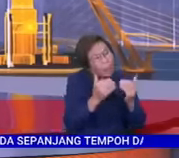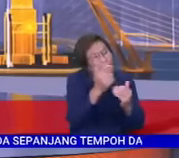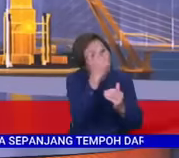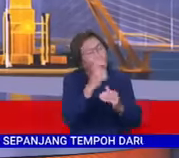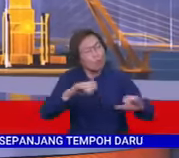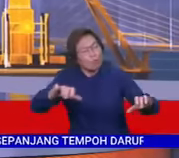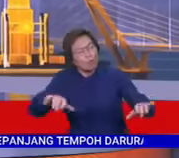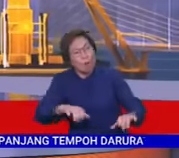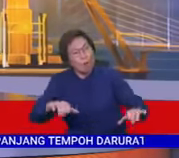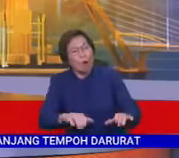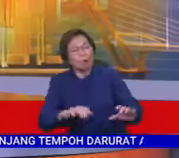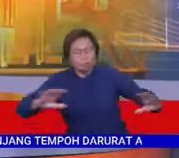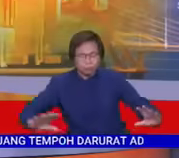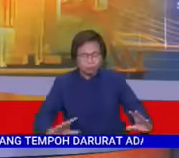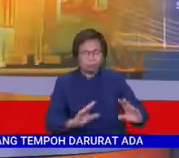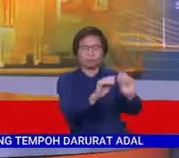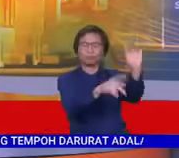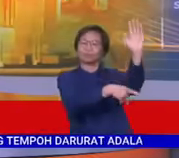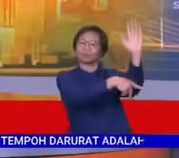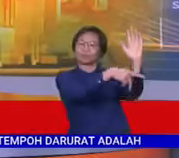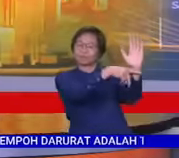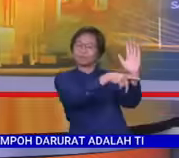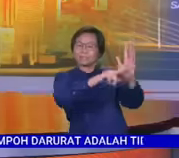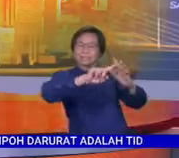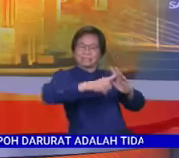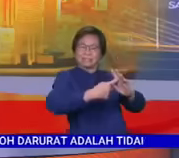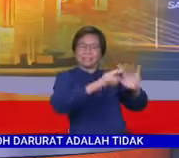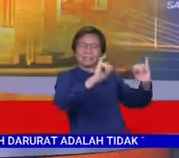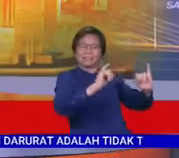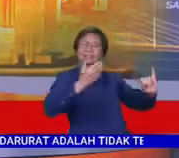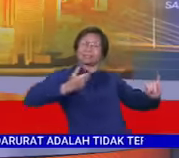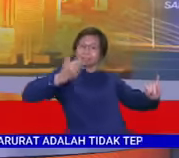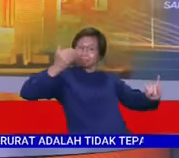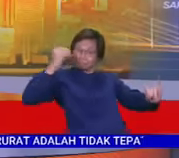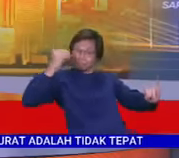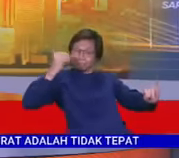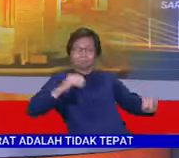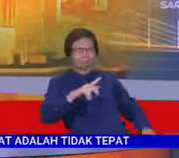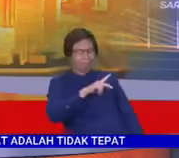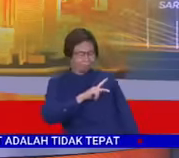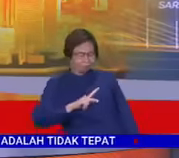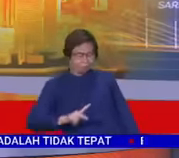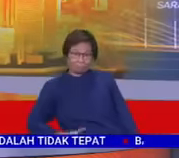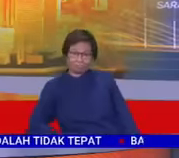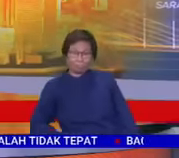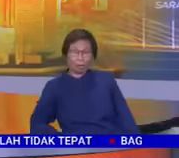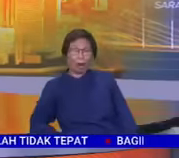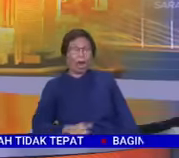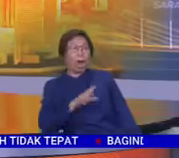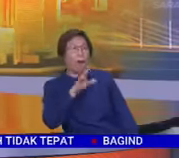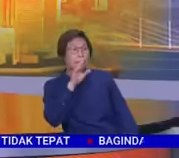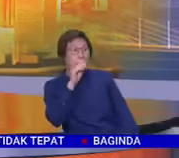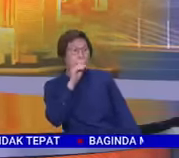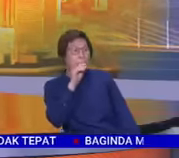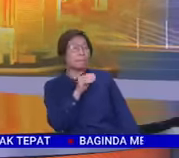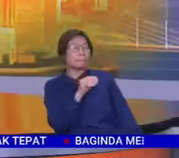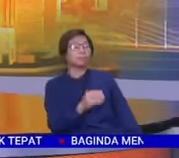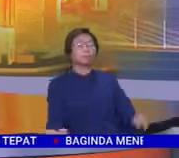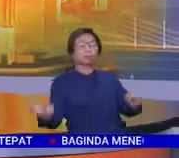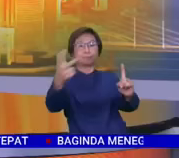atas pelaksanaan persidangan Palingan yang bermula isnin Lalu seripaduka bagaimana pun menegaskan